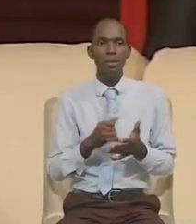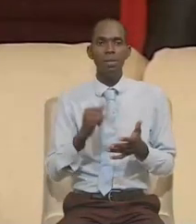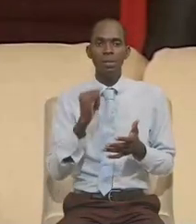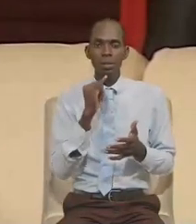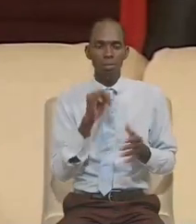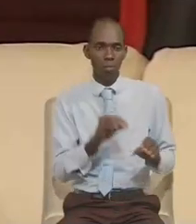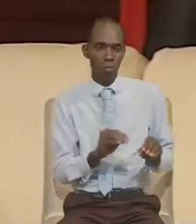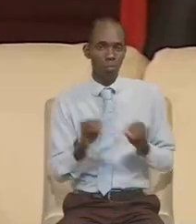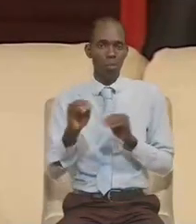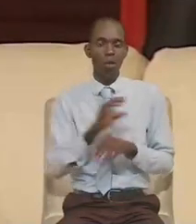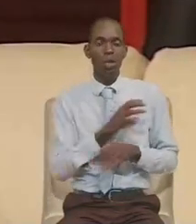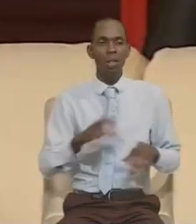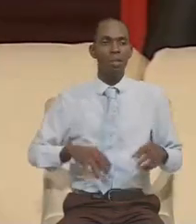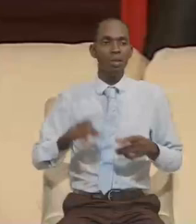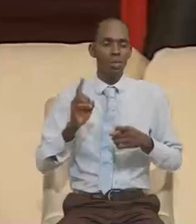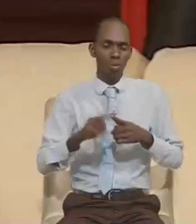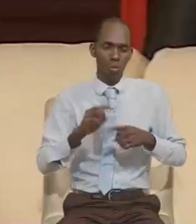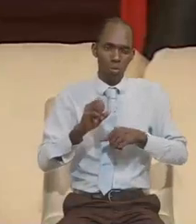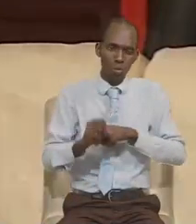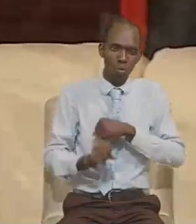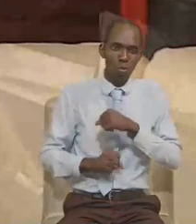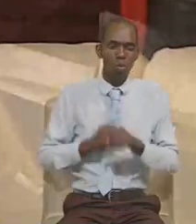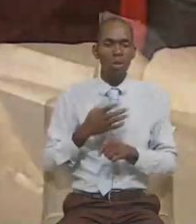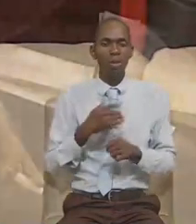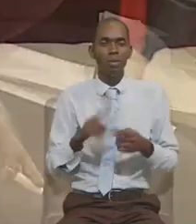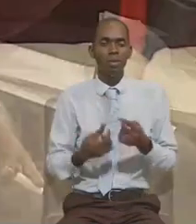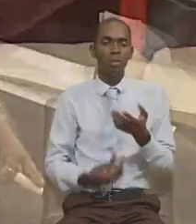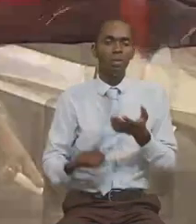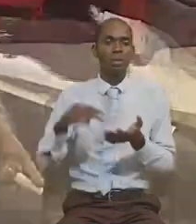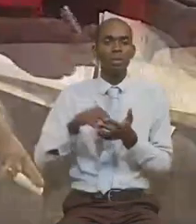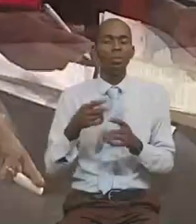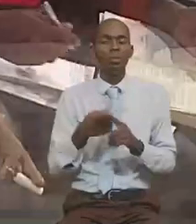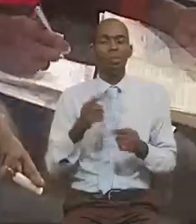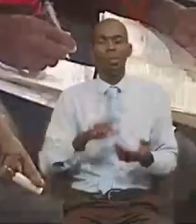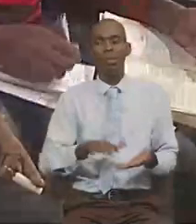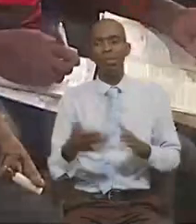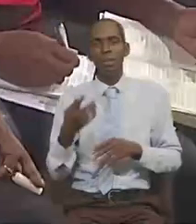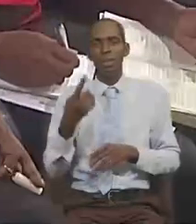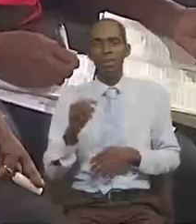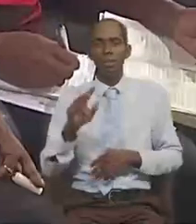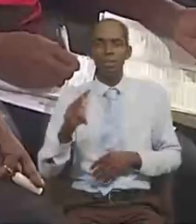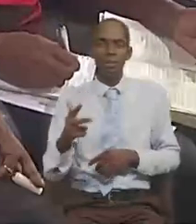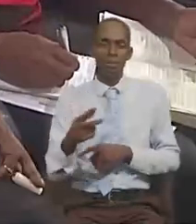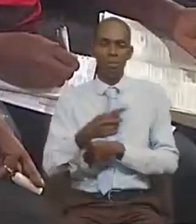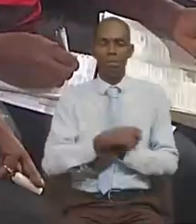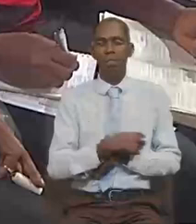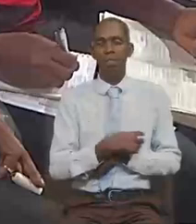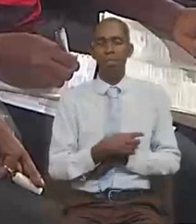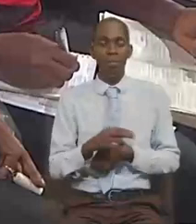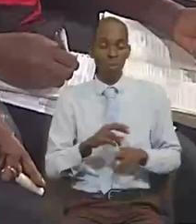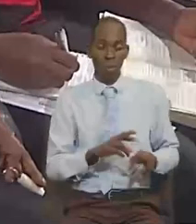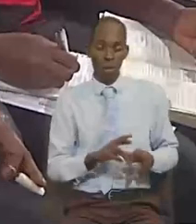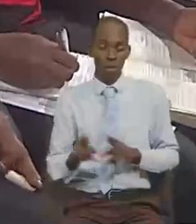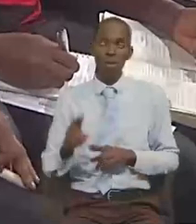que le Christ souffrirait et qu'il ressusciterait des morts le troisième jour. Il est déjà ressuscité.